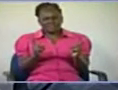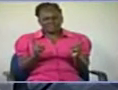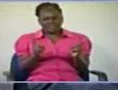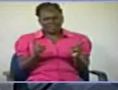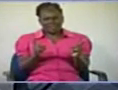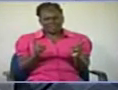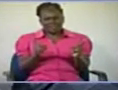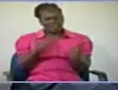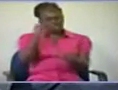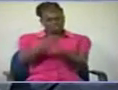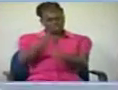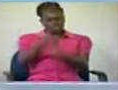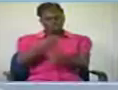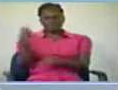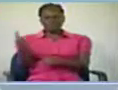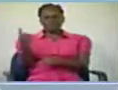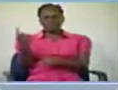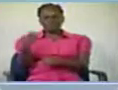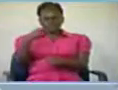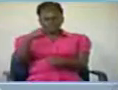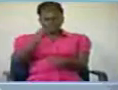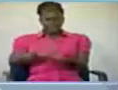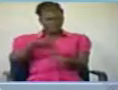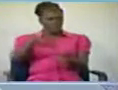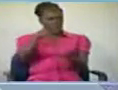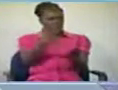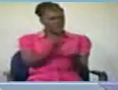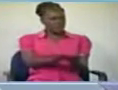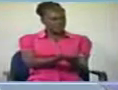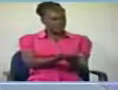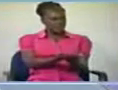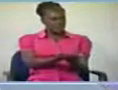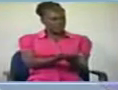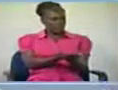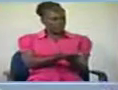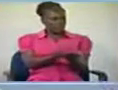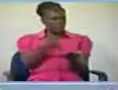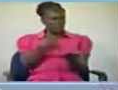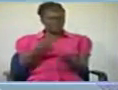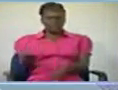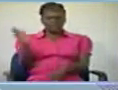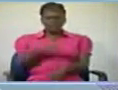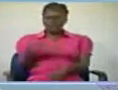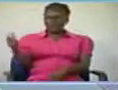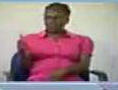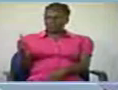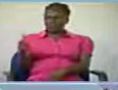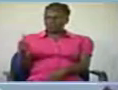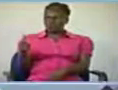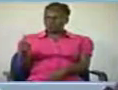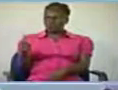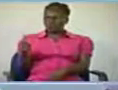kazi ilipokuwa nikifika pale asubuhi nikaitwa nije studio kwa sababu wakati